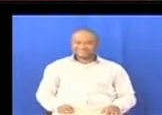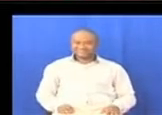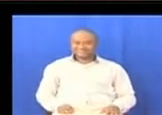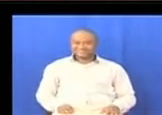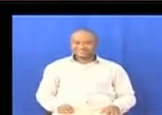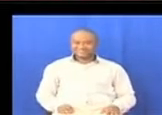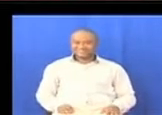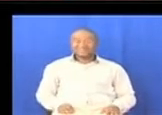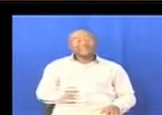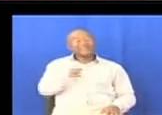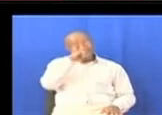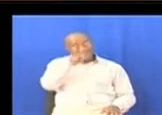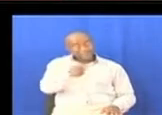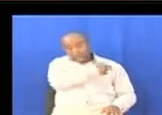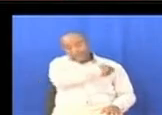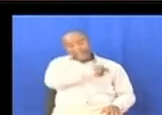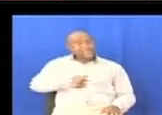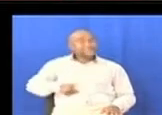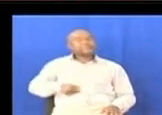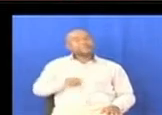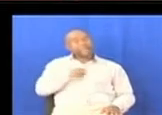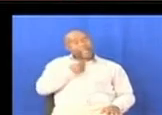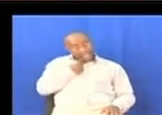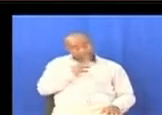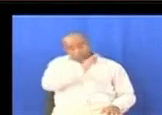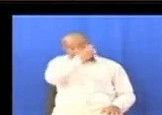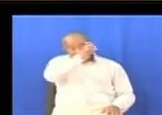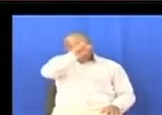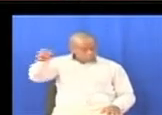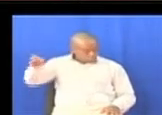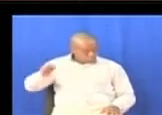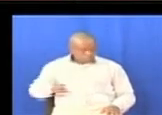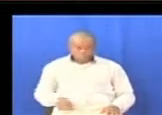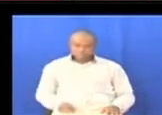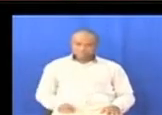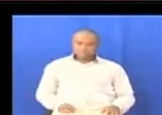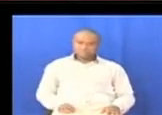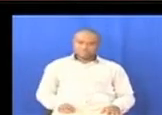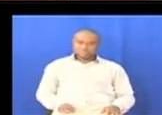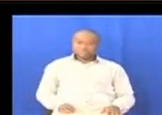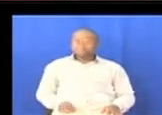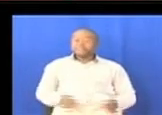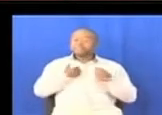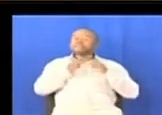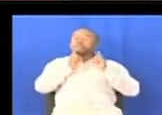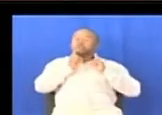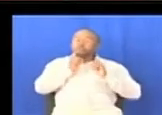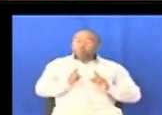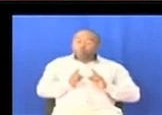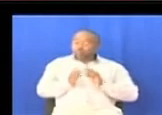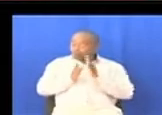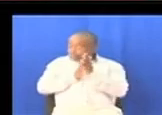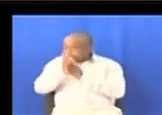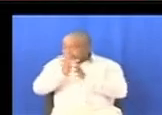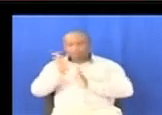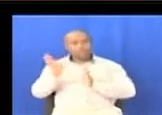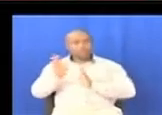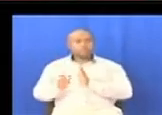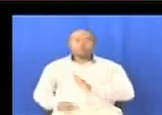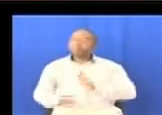Hicho ndicho Rais Magufuli alichokuwa anawaambia Tanzania. Tuko na janga, tusilikimbie.